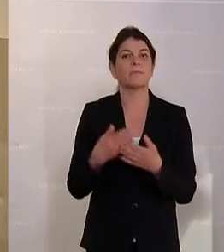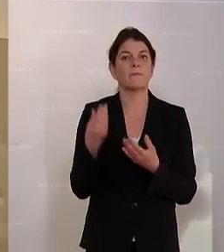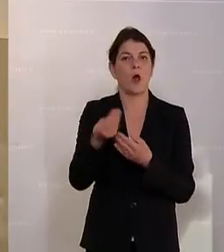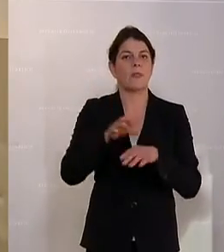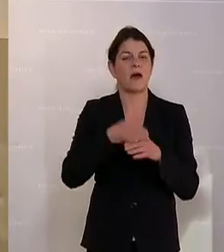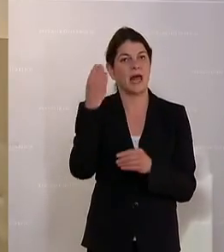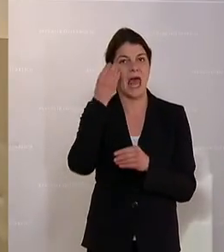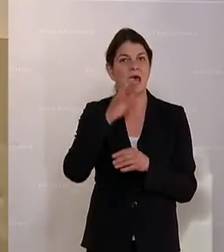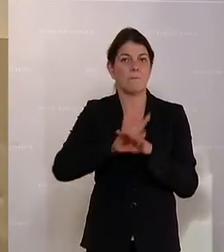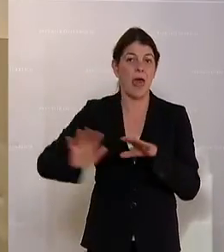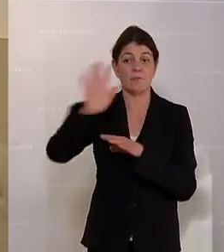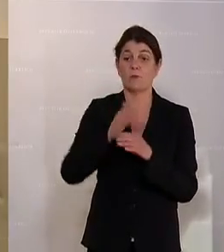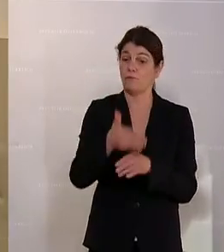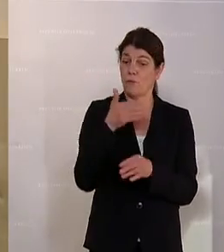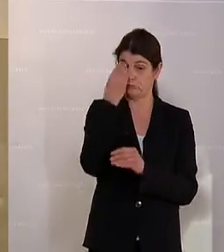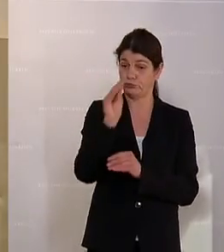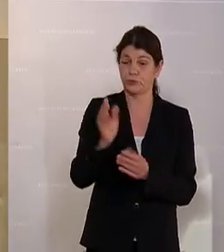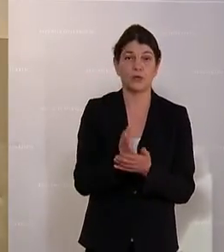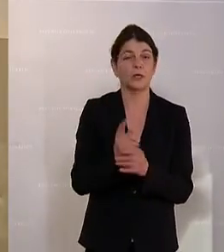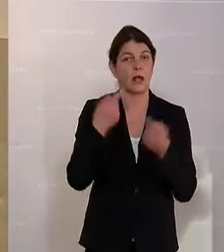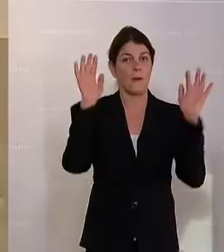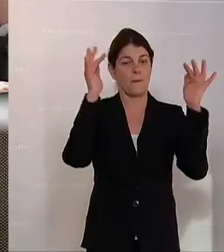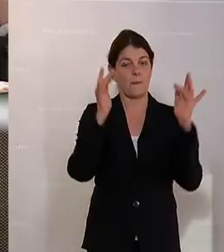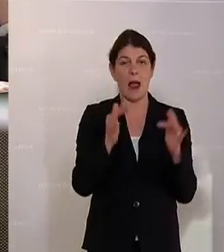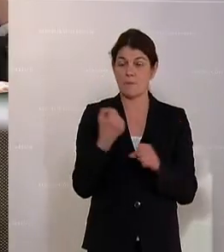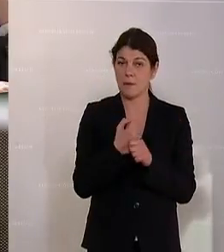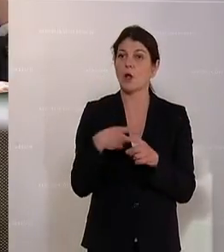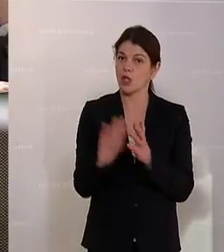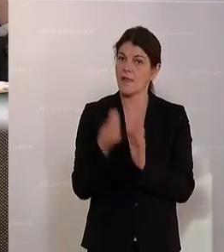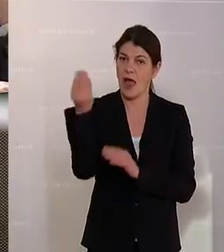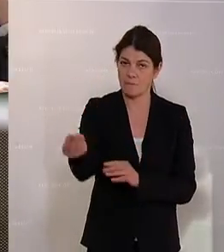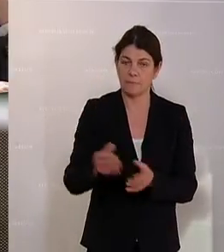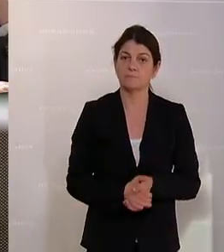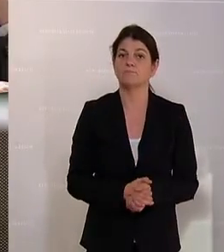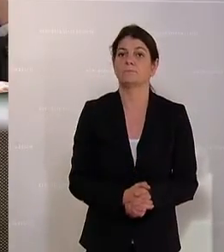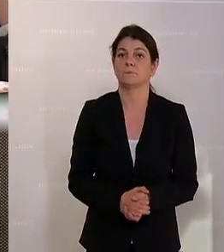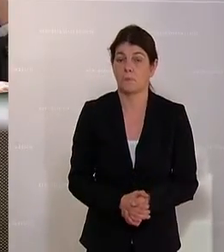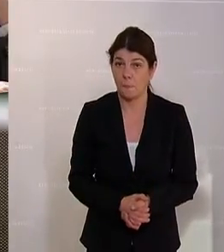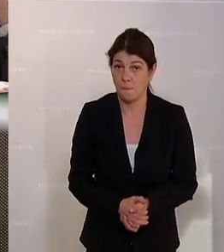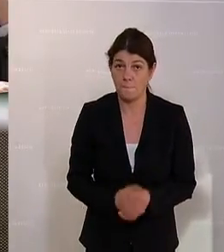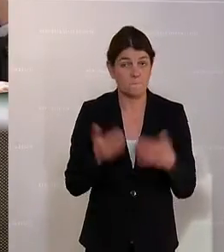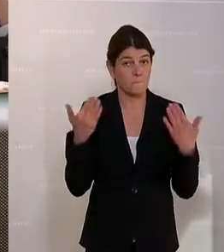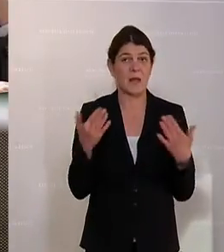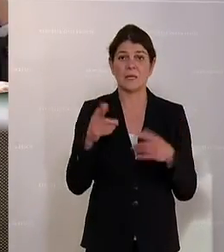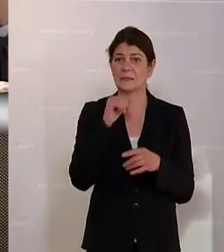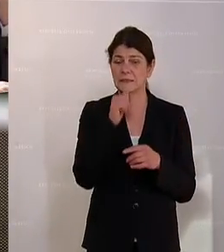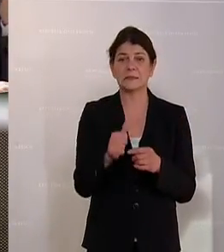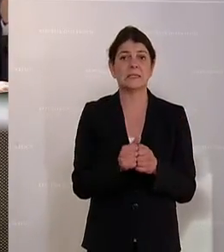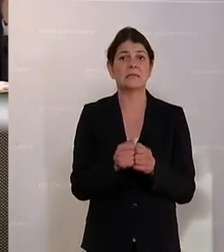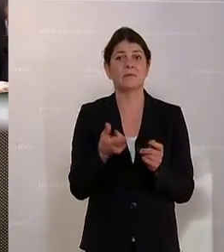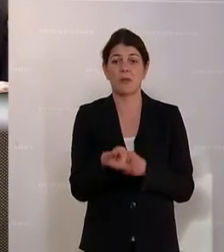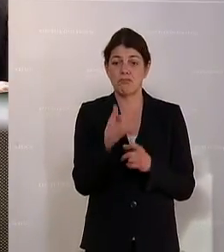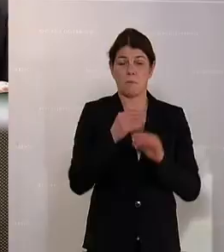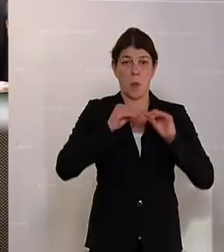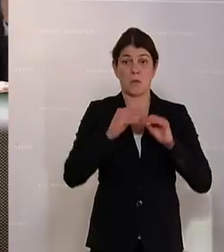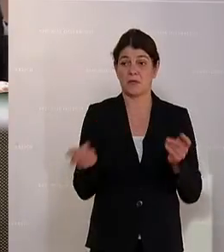Lernplattform angekündigt, abgearbeitet und dann auch abgegeben werden. Das ist kein hybrider Unterricht, bei dem